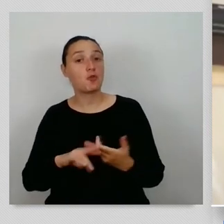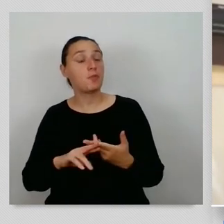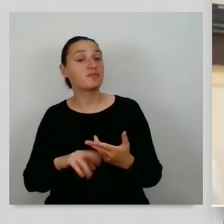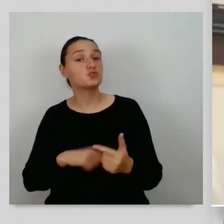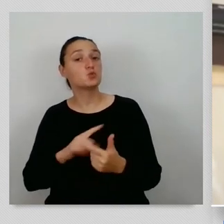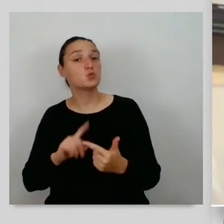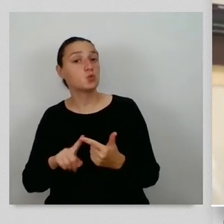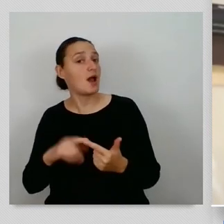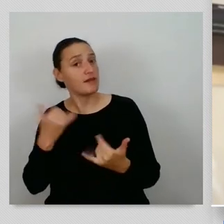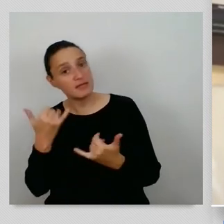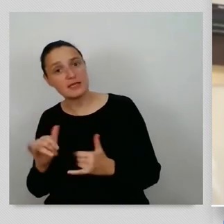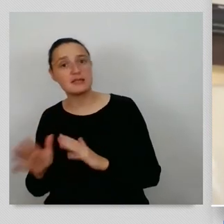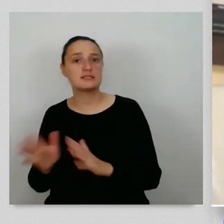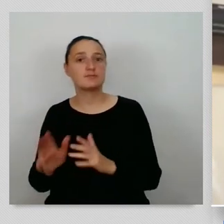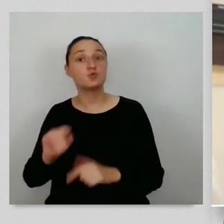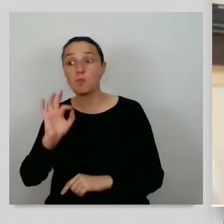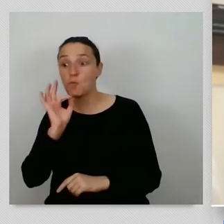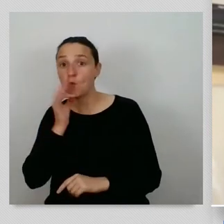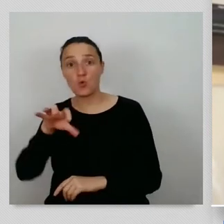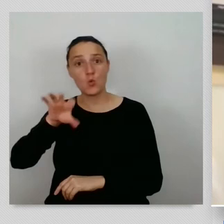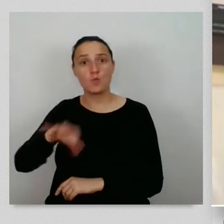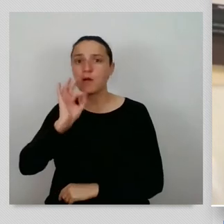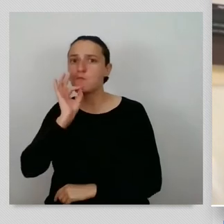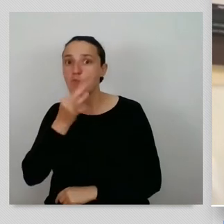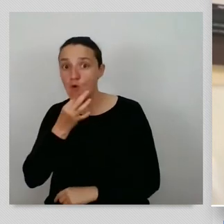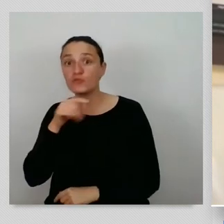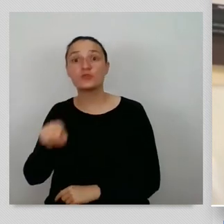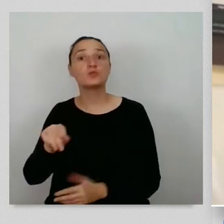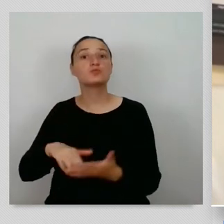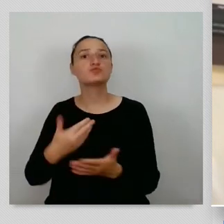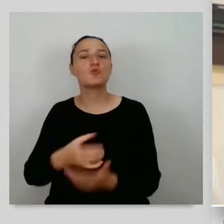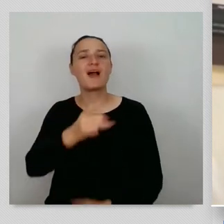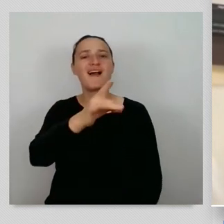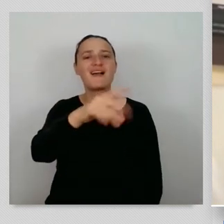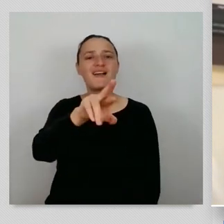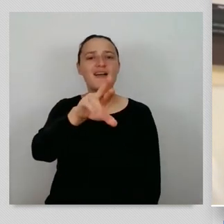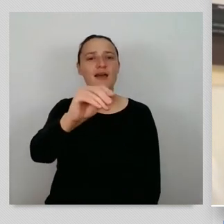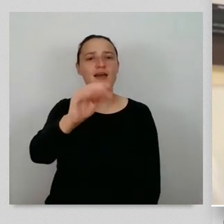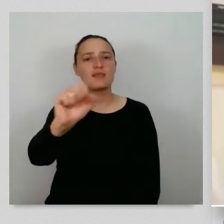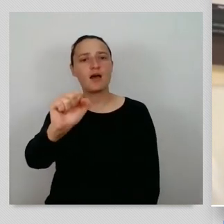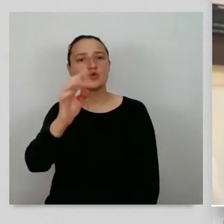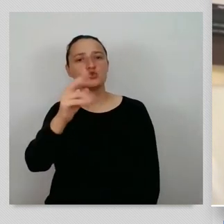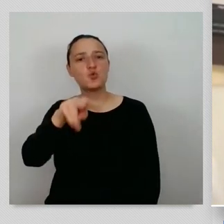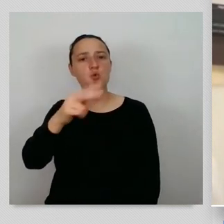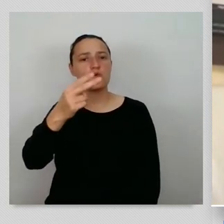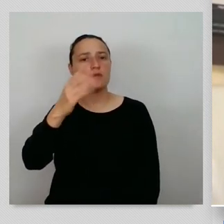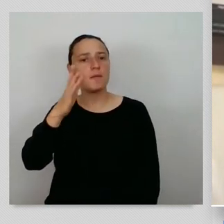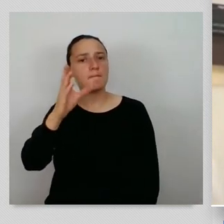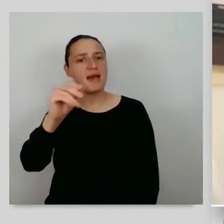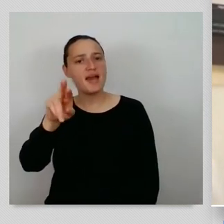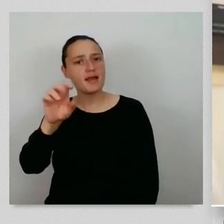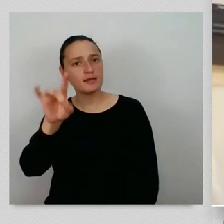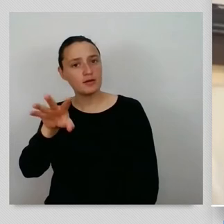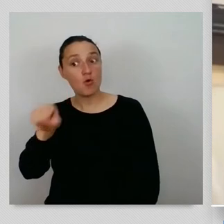Inną odpowiedź u młodego pokolenia. Tu takim wyrazicielką jest Greta Thunberg, która mówi: tak, my